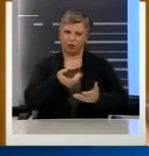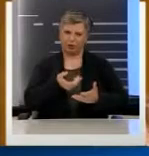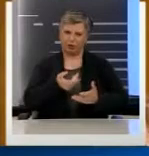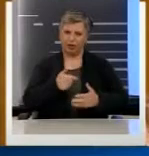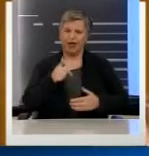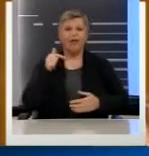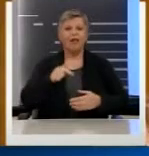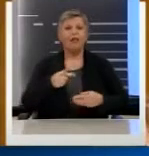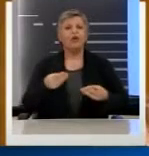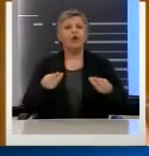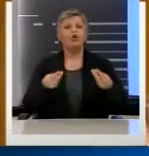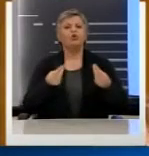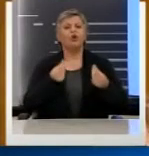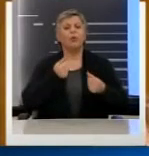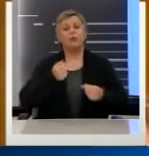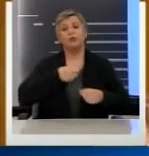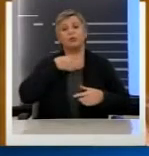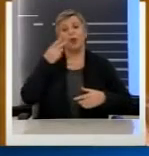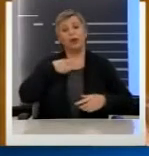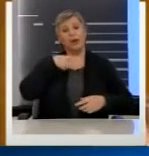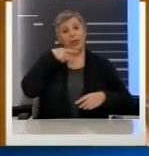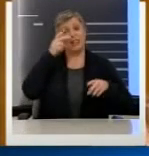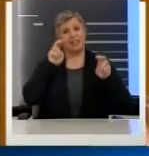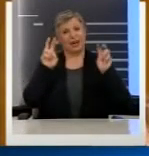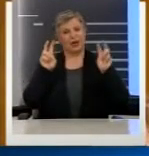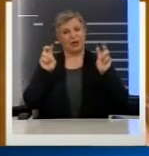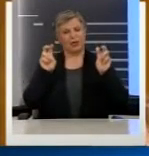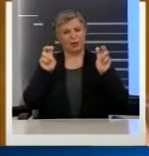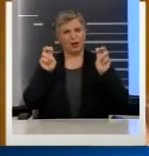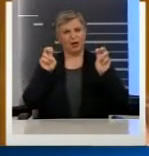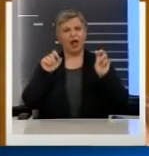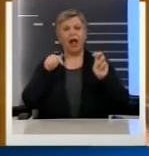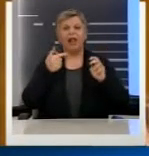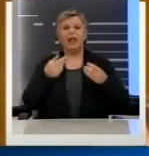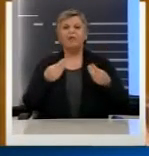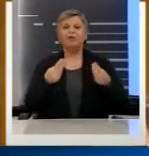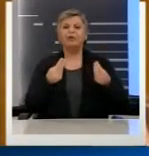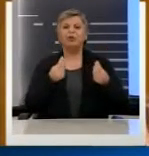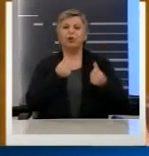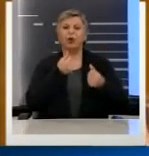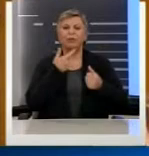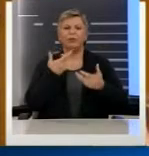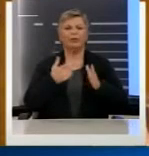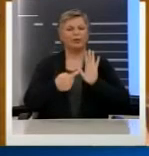τρόπο μάλιστα που αναφέρθηκε, αν δεν κάνω λάθος, από τον κύριο Βορύδη,